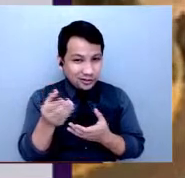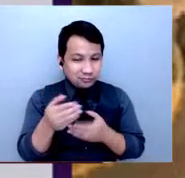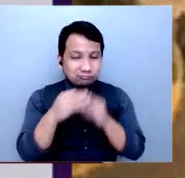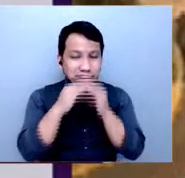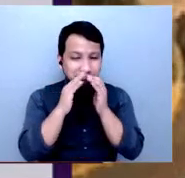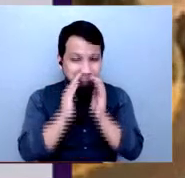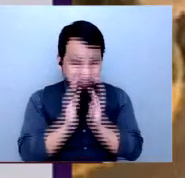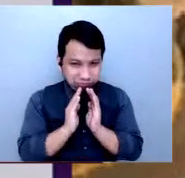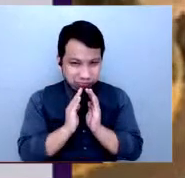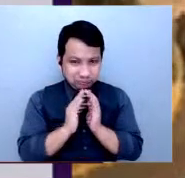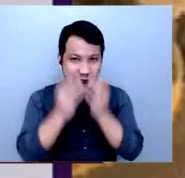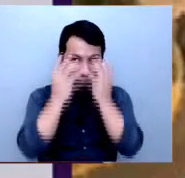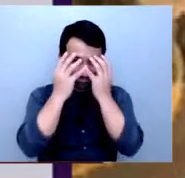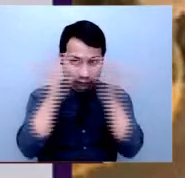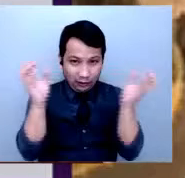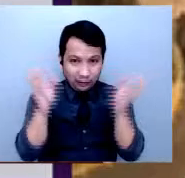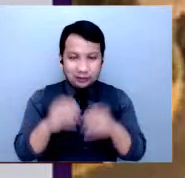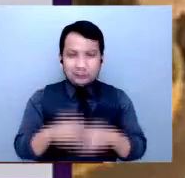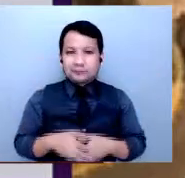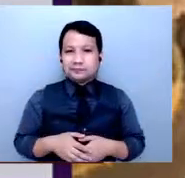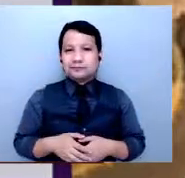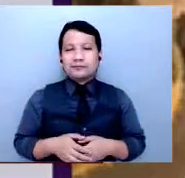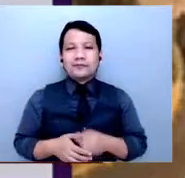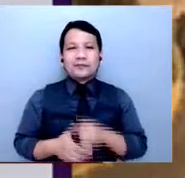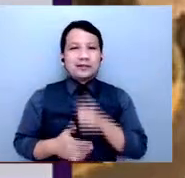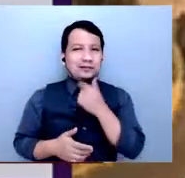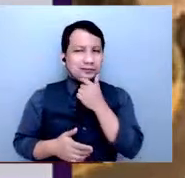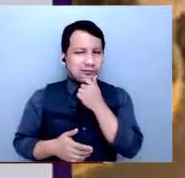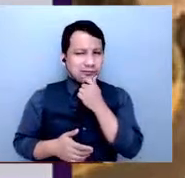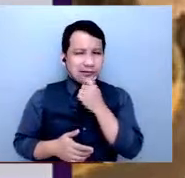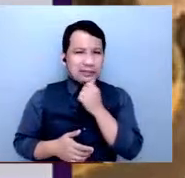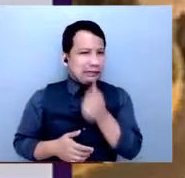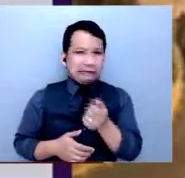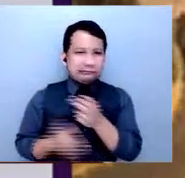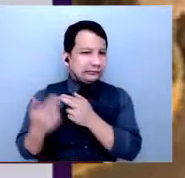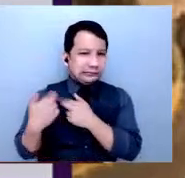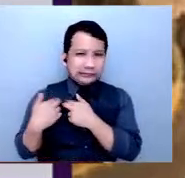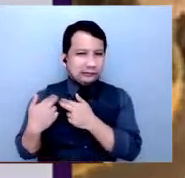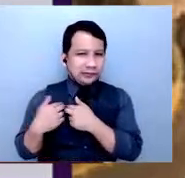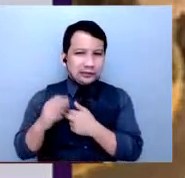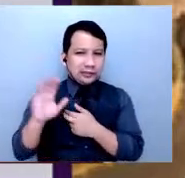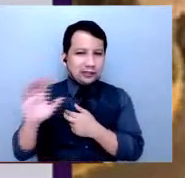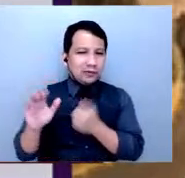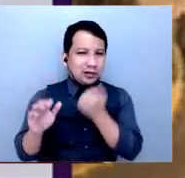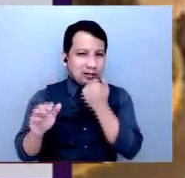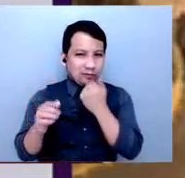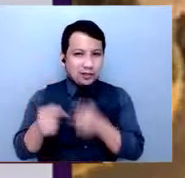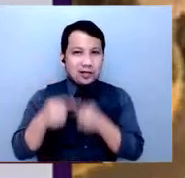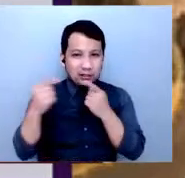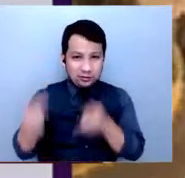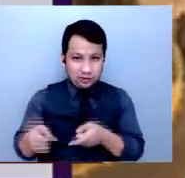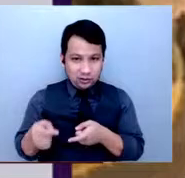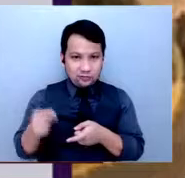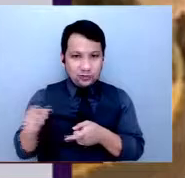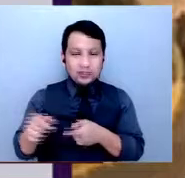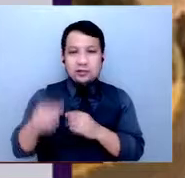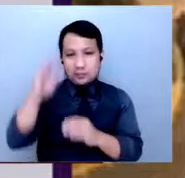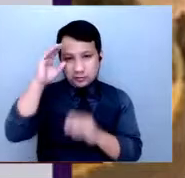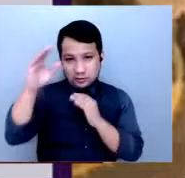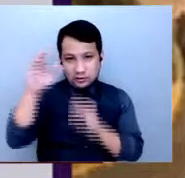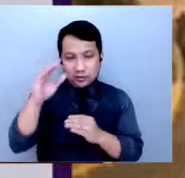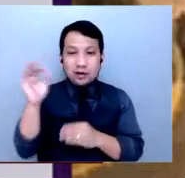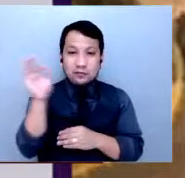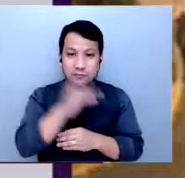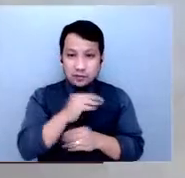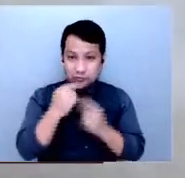at nagalit. Sabi nga ng ilang netizen, irresponsable ang pakulo lalo na't nilalabanan natin ang misinformation at fake news